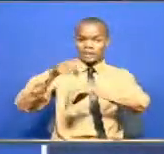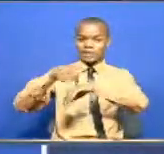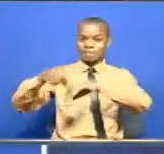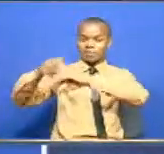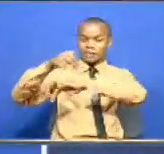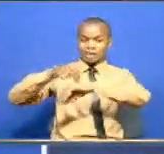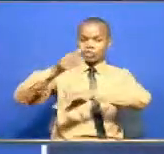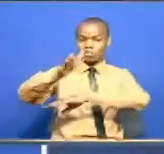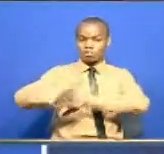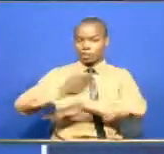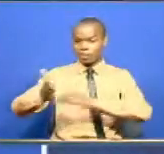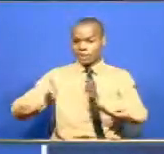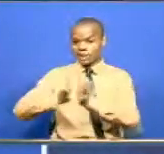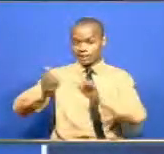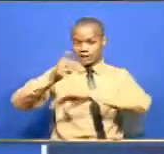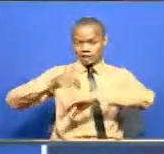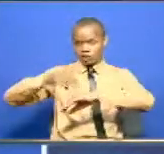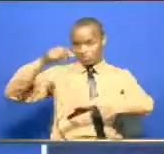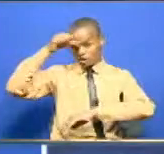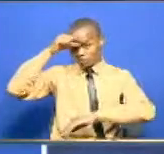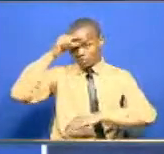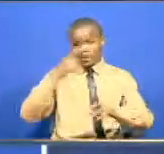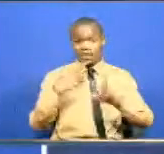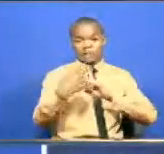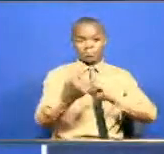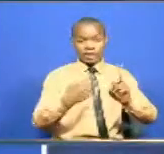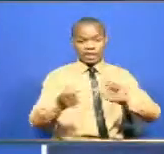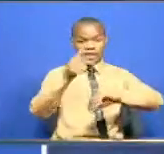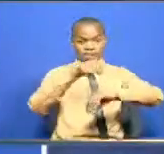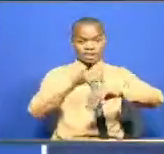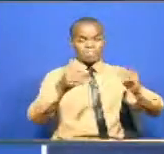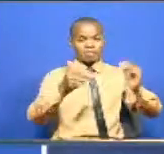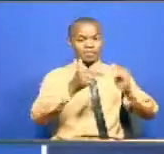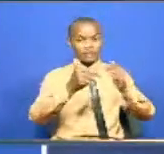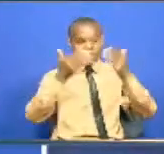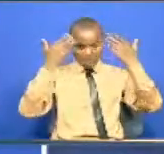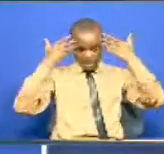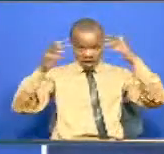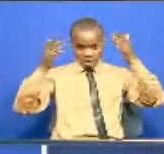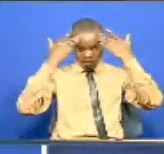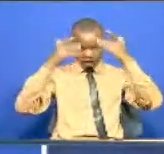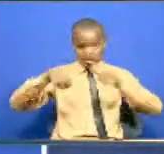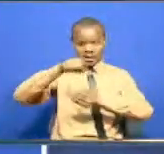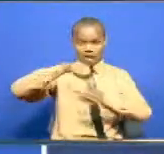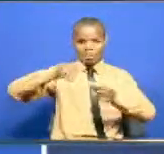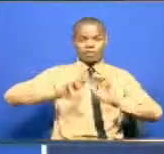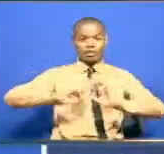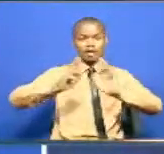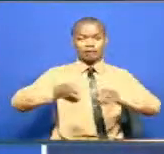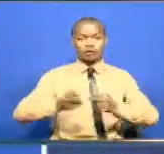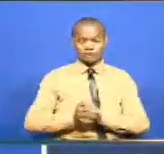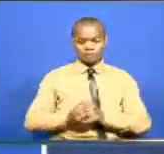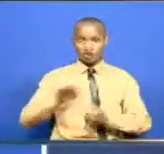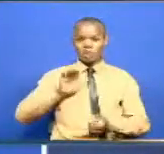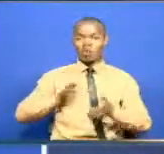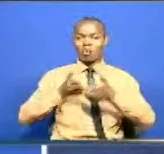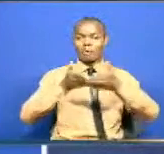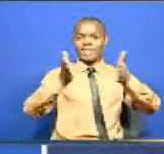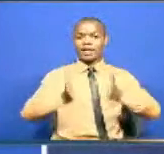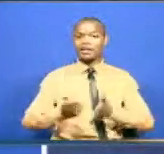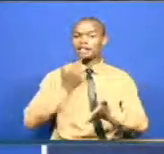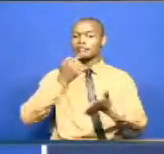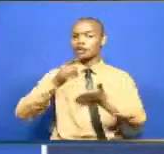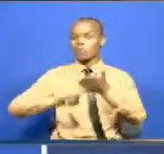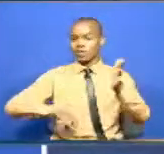kwenye serikali kuu. Wakiongea wakati wa mkutano wa uhamasisho kuhusu ripoti hiyo, viongozi hao walisema kwamba ripoti ya